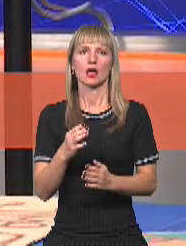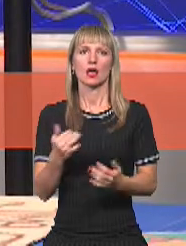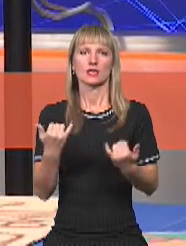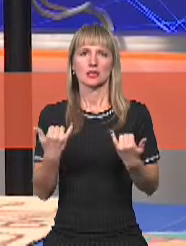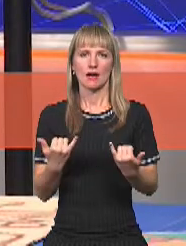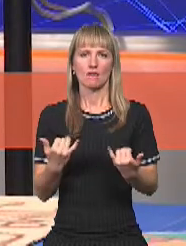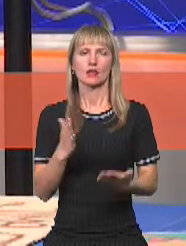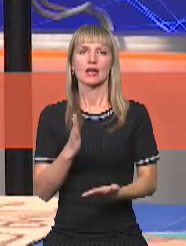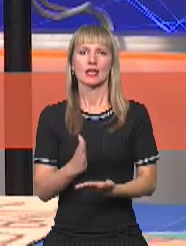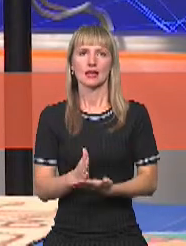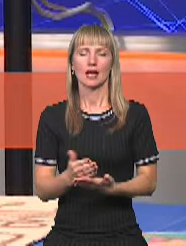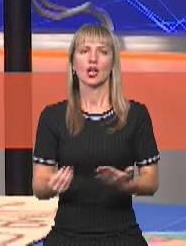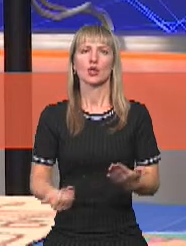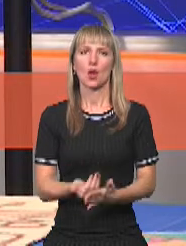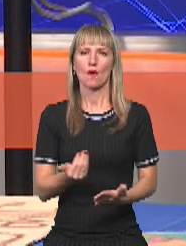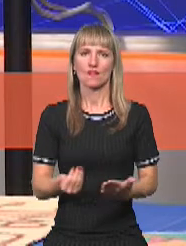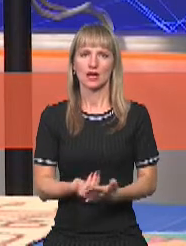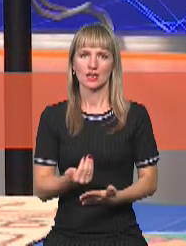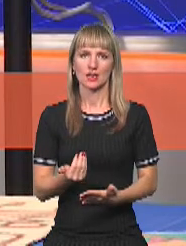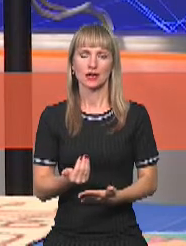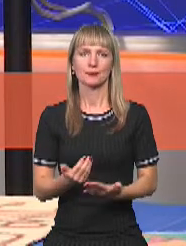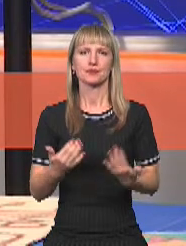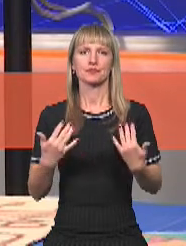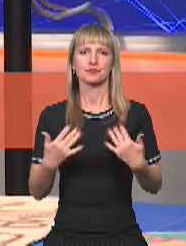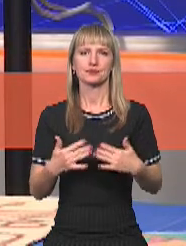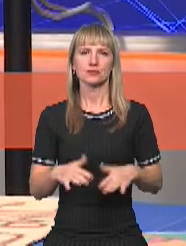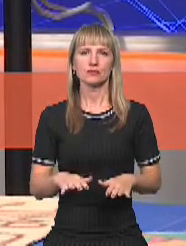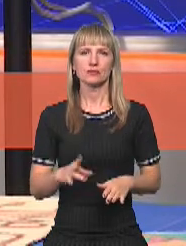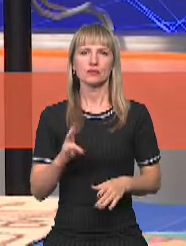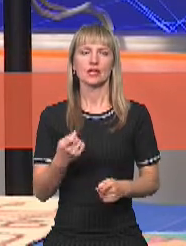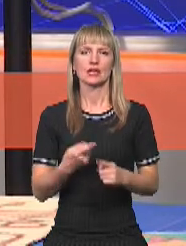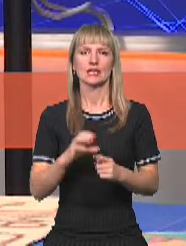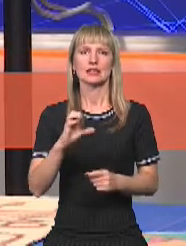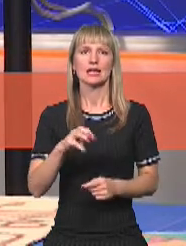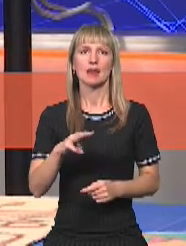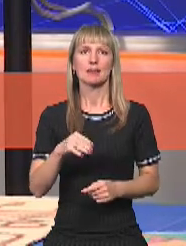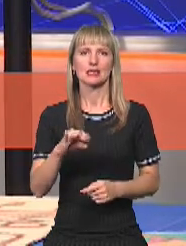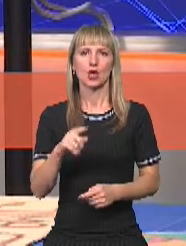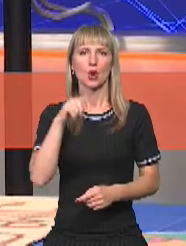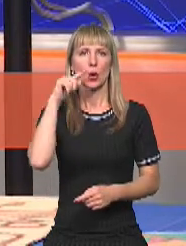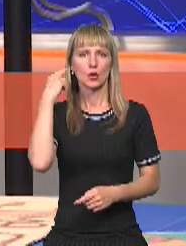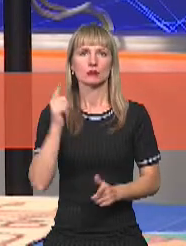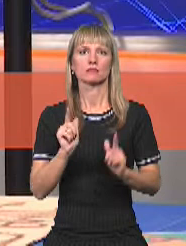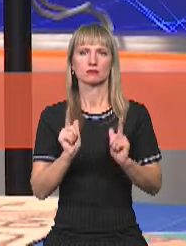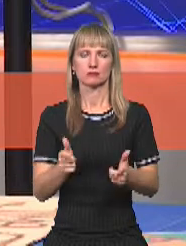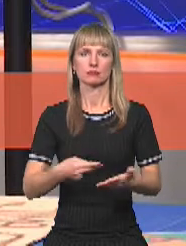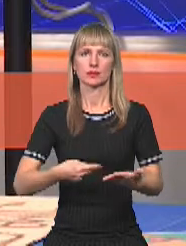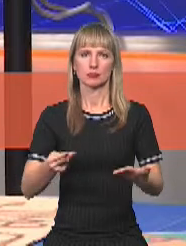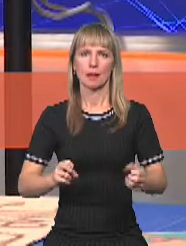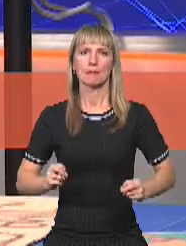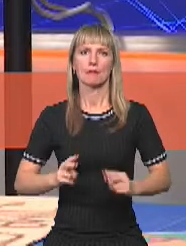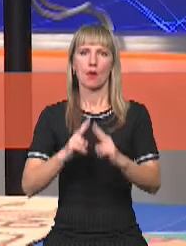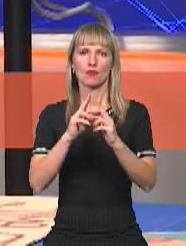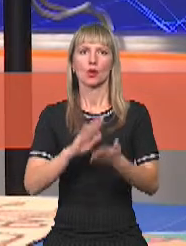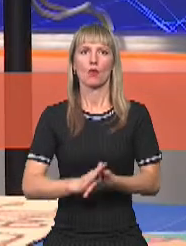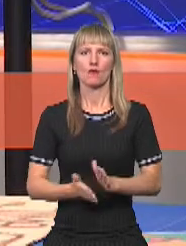вже є певні новини. Вже на цьому саміті Росія погодилася підписати Паризьку